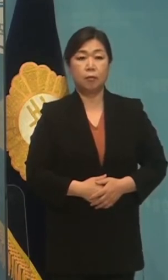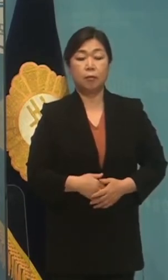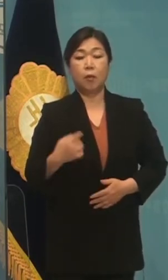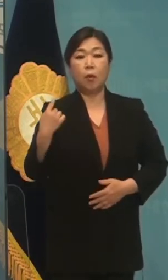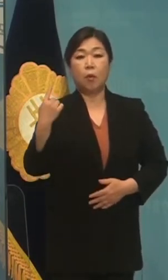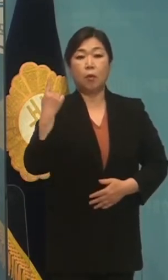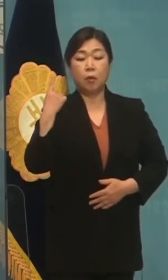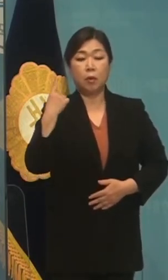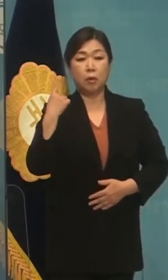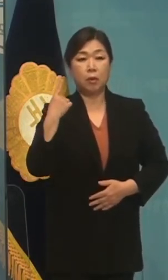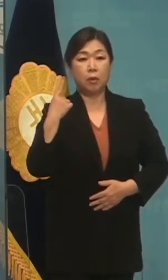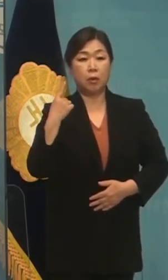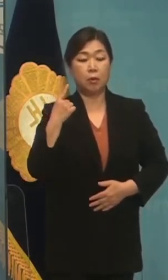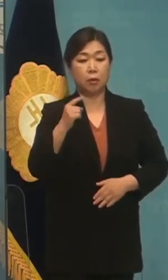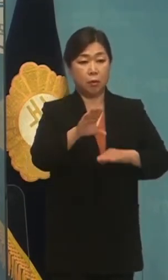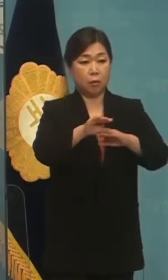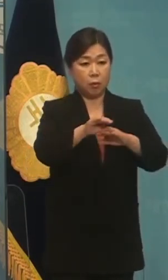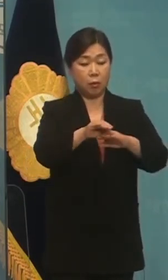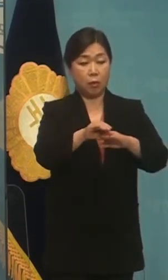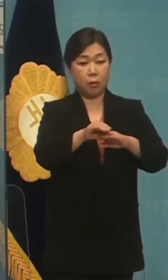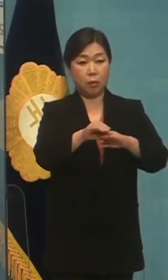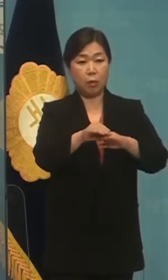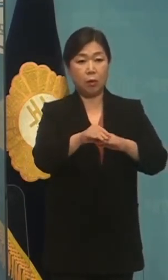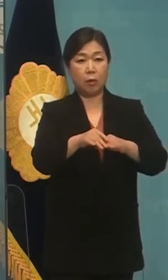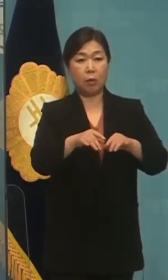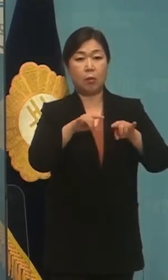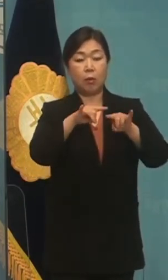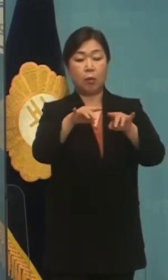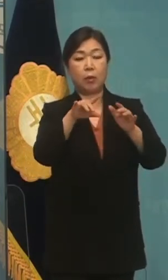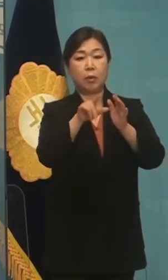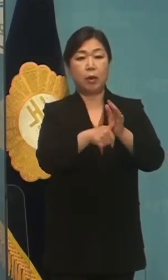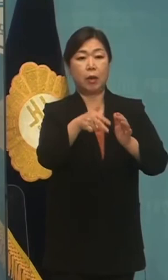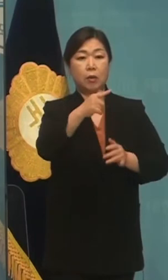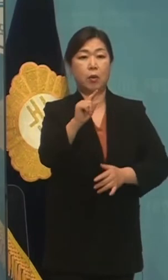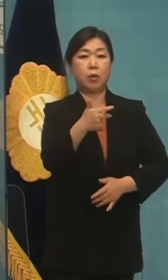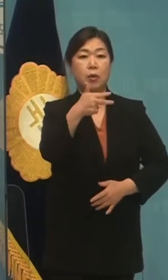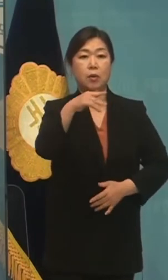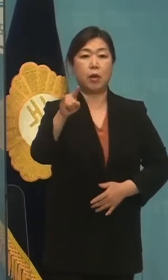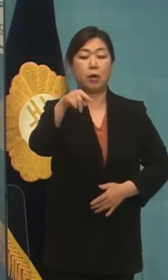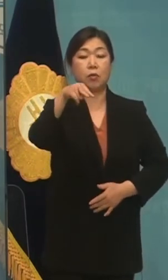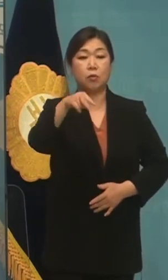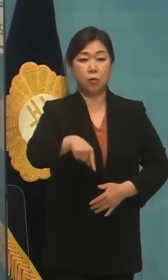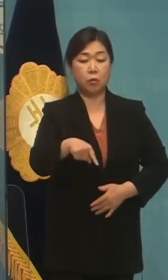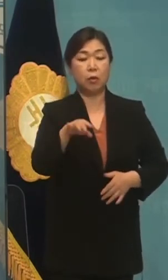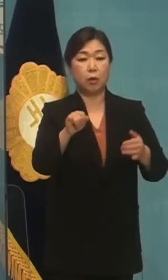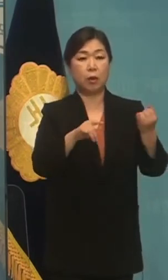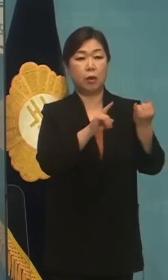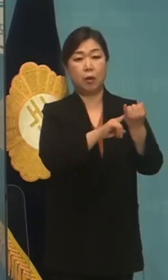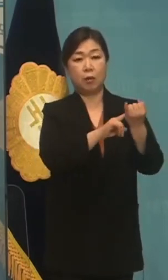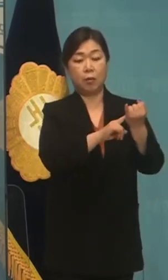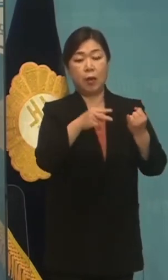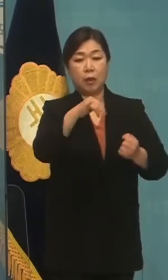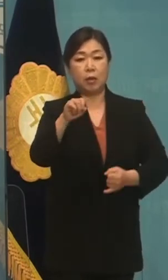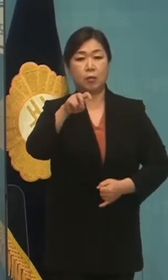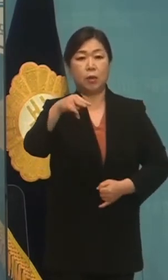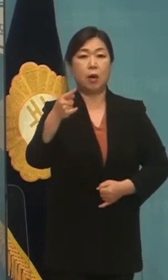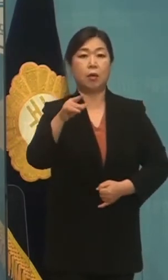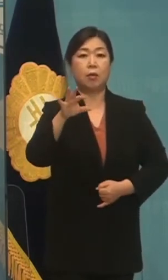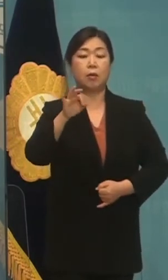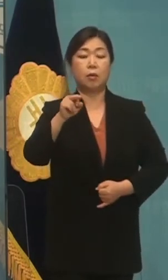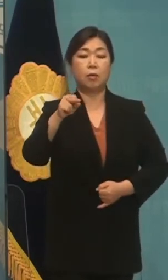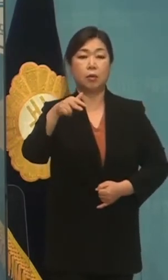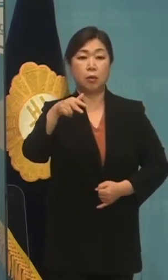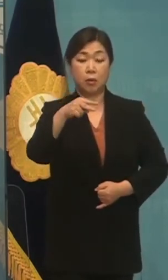어제 공중파 방송에서 전재수 더불어민주당 의원이 우리 당 심상정 의원을 언급하며